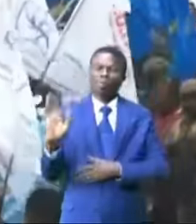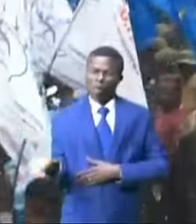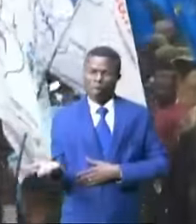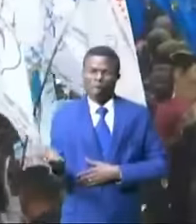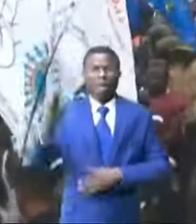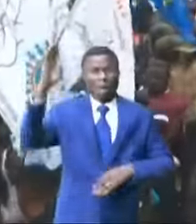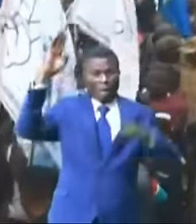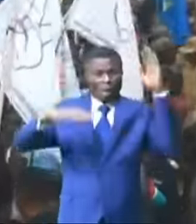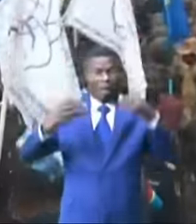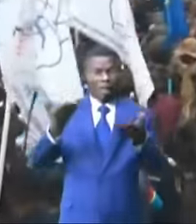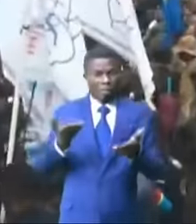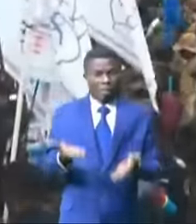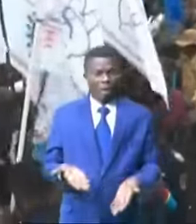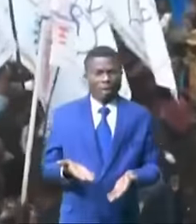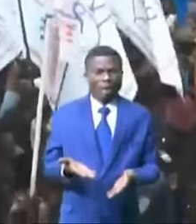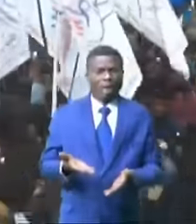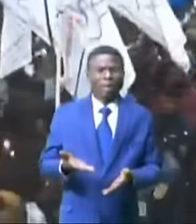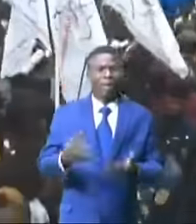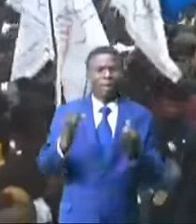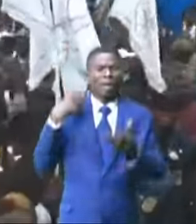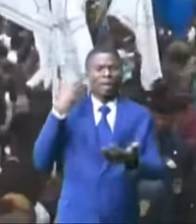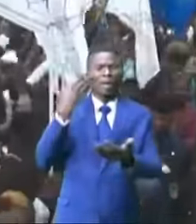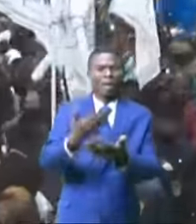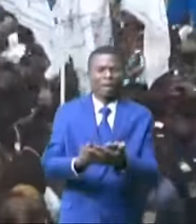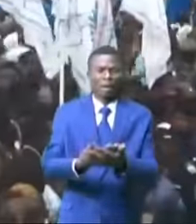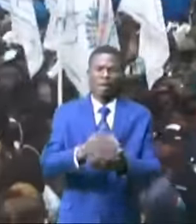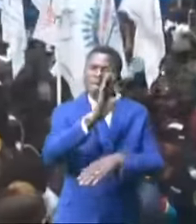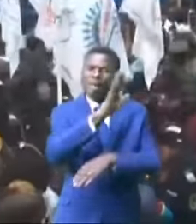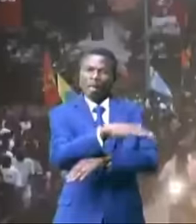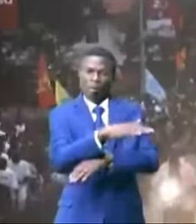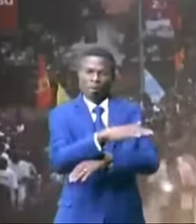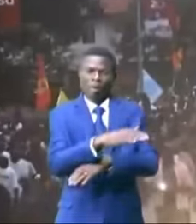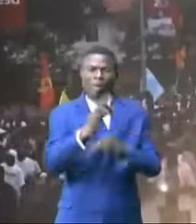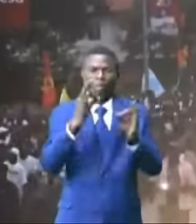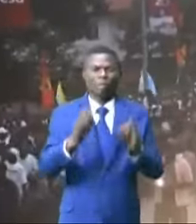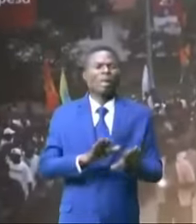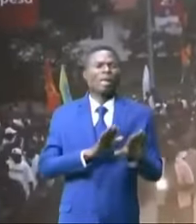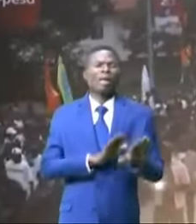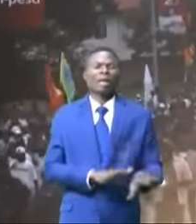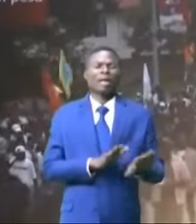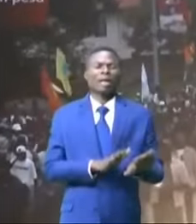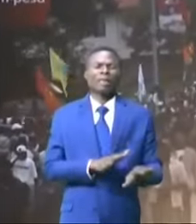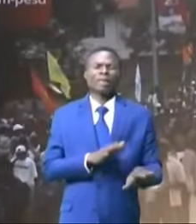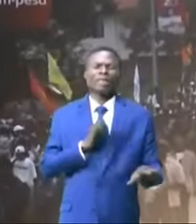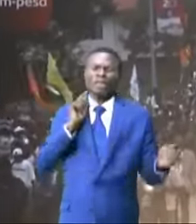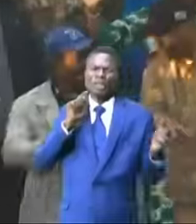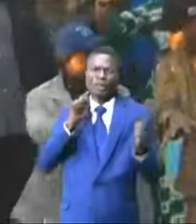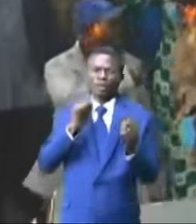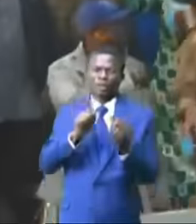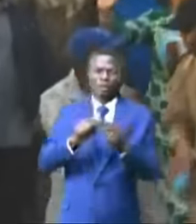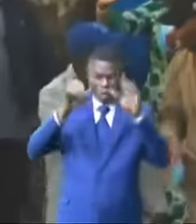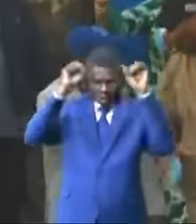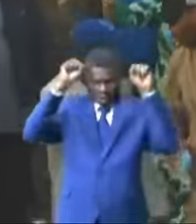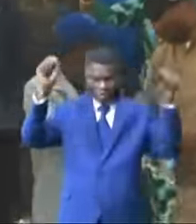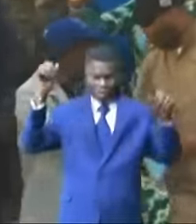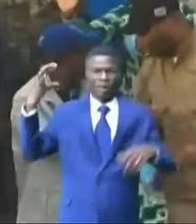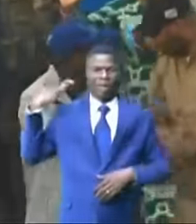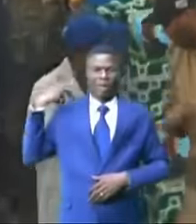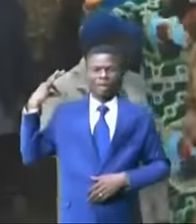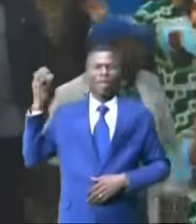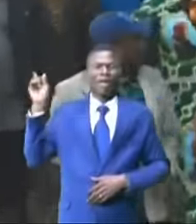plu. Nous sommes arrivés ici dans les après-midi. Ils ont attendu l'arrivée du candidat Félix